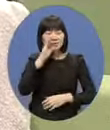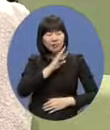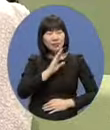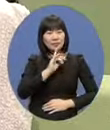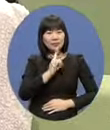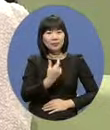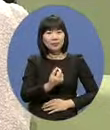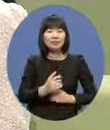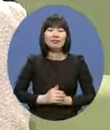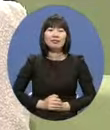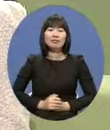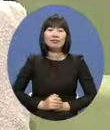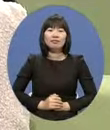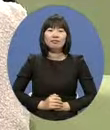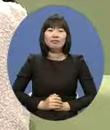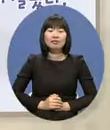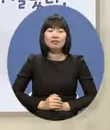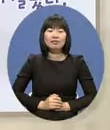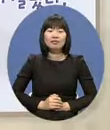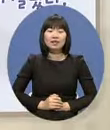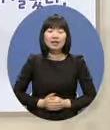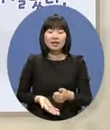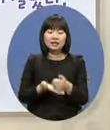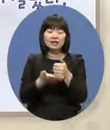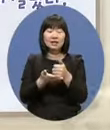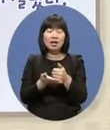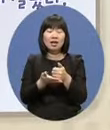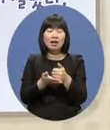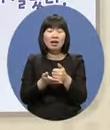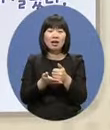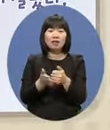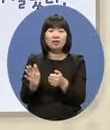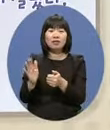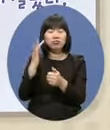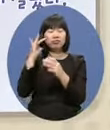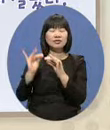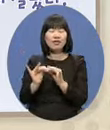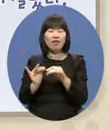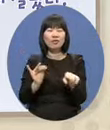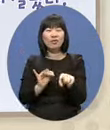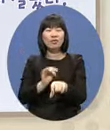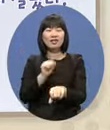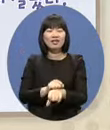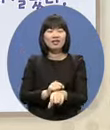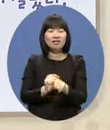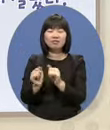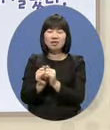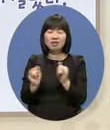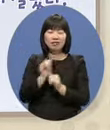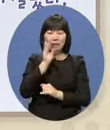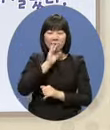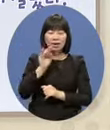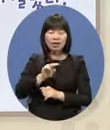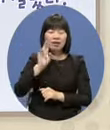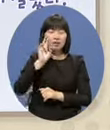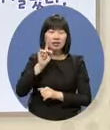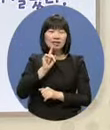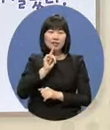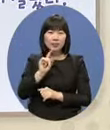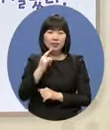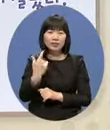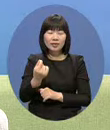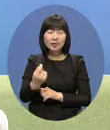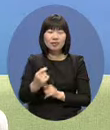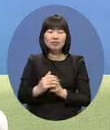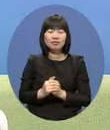이제 들어가게 합니다네 요거 칭찬 찬성 아 그래 너 잘했다 아우 맞아 아우 그 사람이 나빴어 틀렸어 딱 이렇게